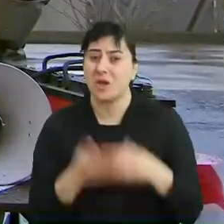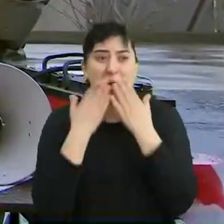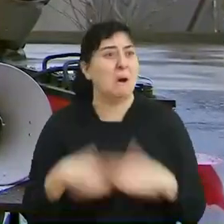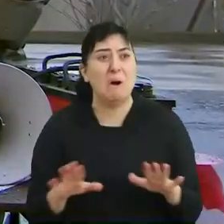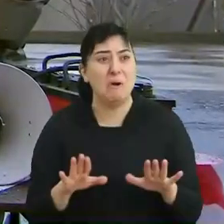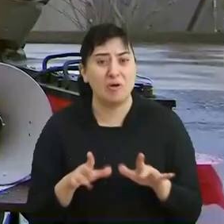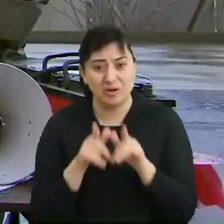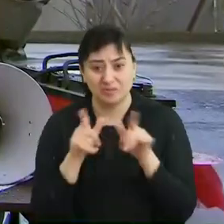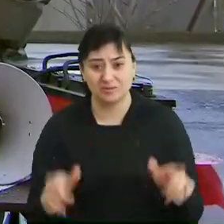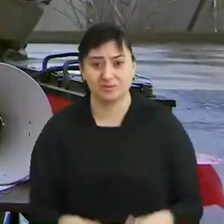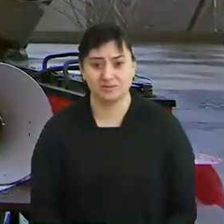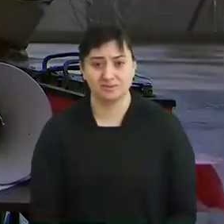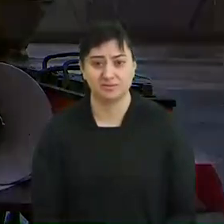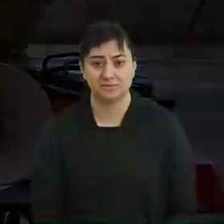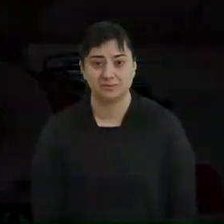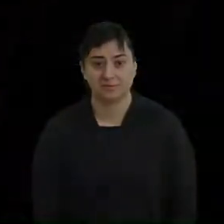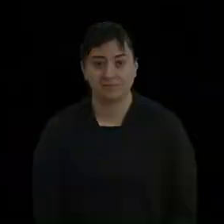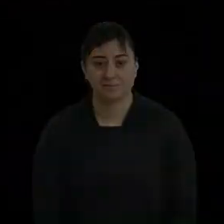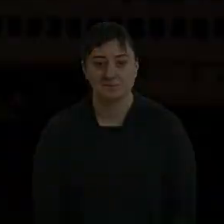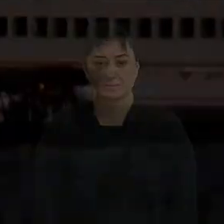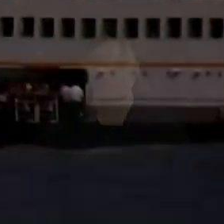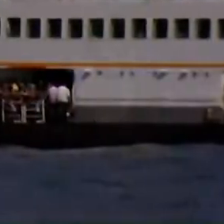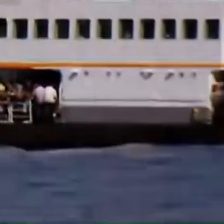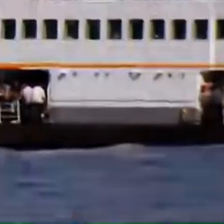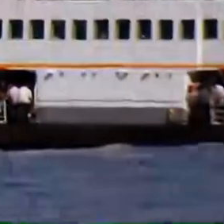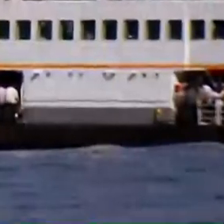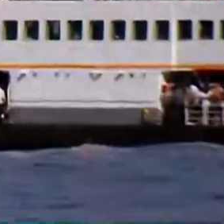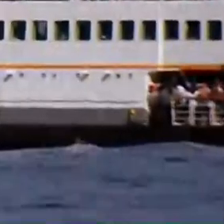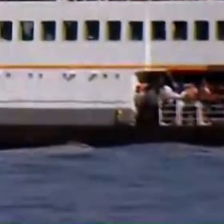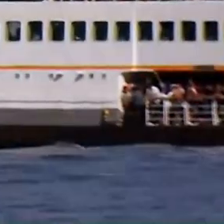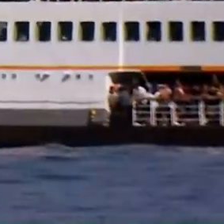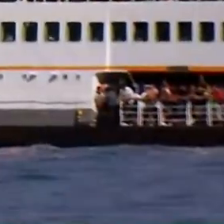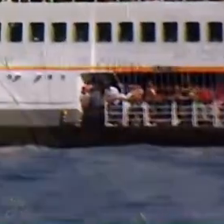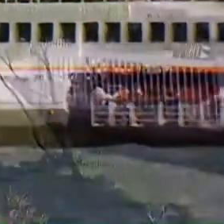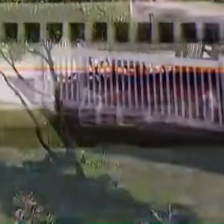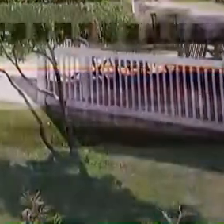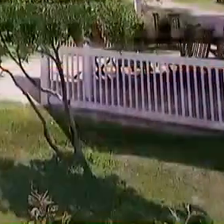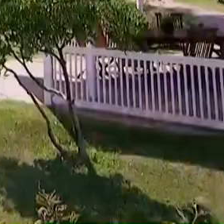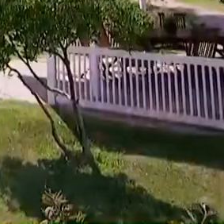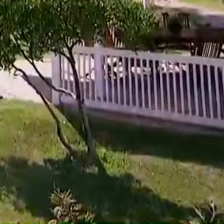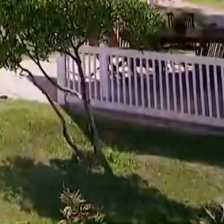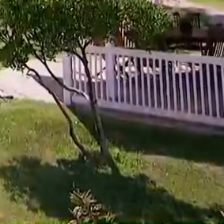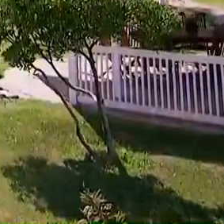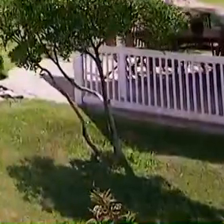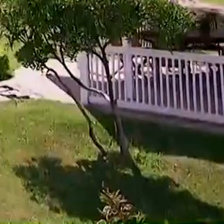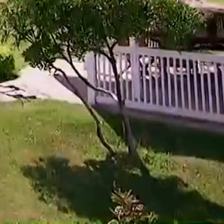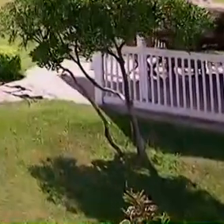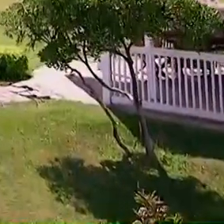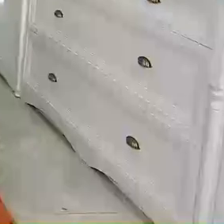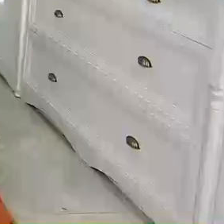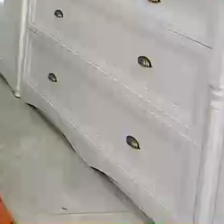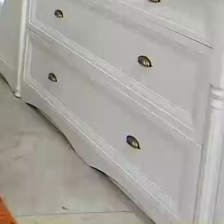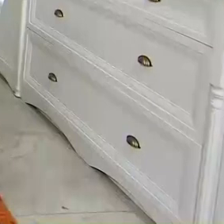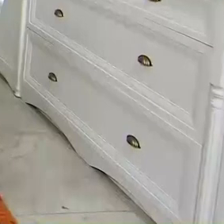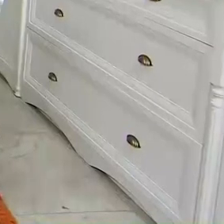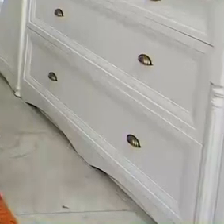Yok artık! Karanlık. 2 gün önce, gündüz vakti, yolcu vapurunun arka planında Sultanahmet